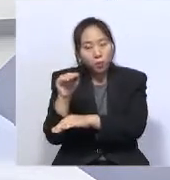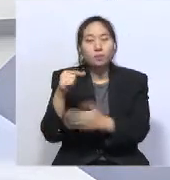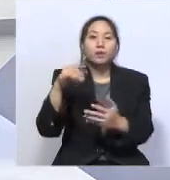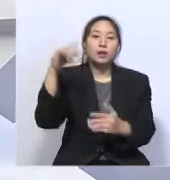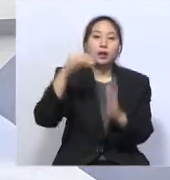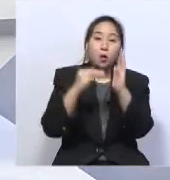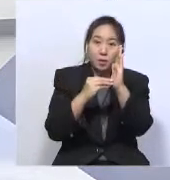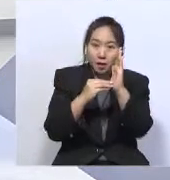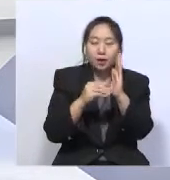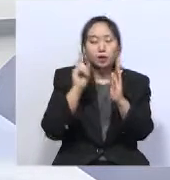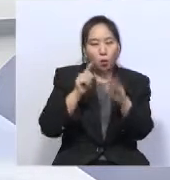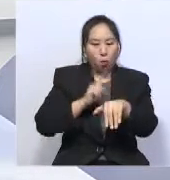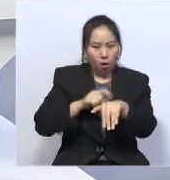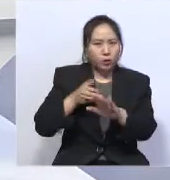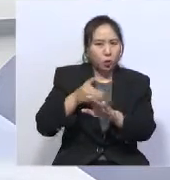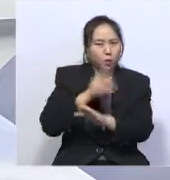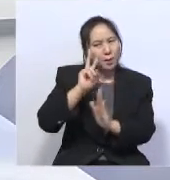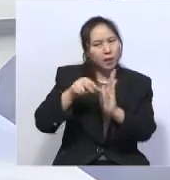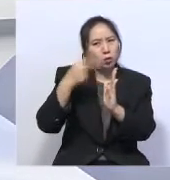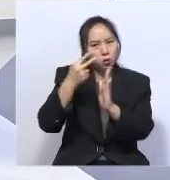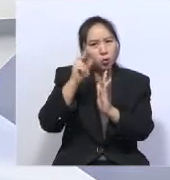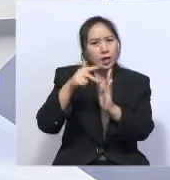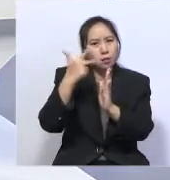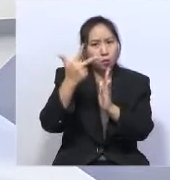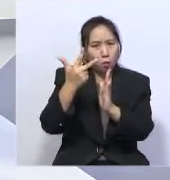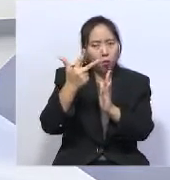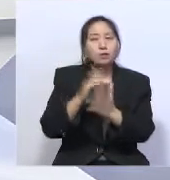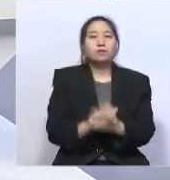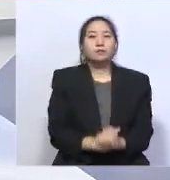อนเมืองต้องเผื่อเวลาอย่างที่คุณณัฐฐาบอกไป 2-3 ชั่วโมงเป็นอย่างน้อยนะคะจะได้ไม่ตกเครื่องนะคะ